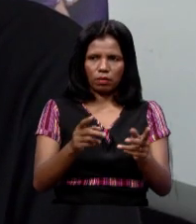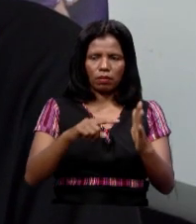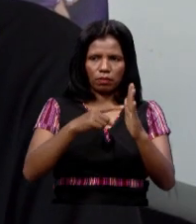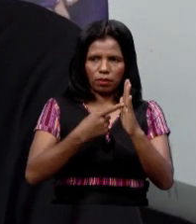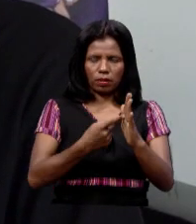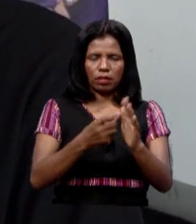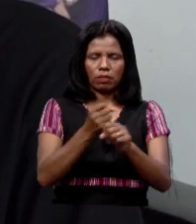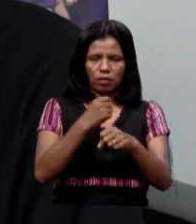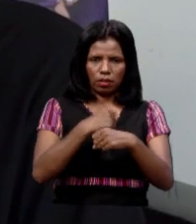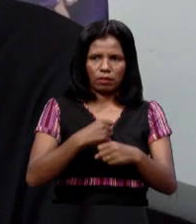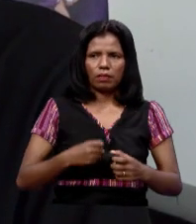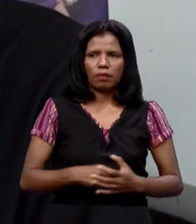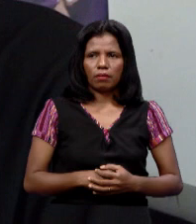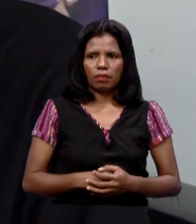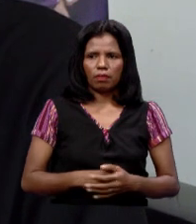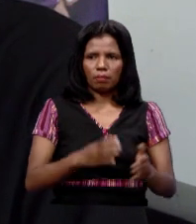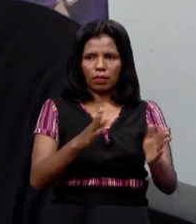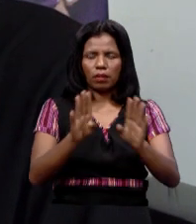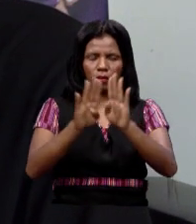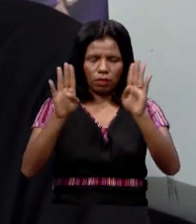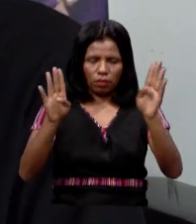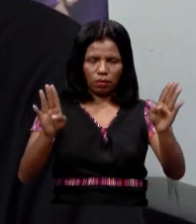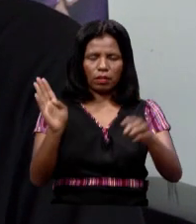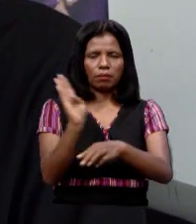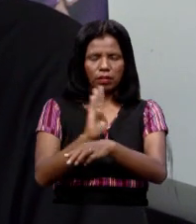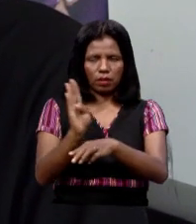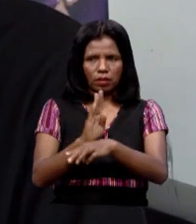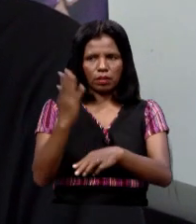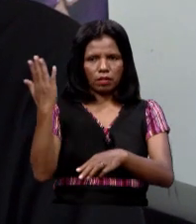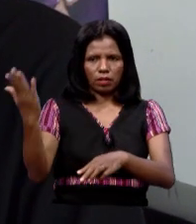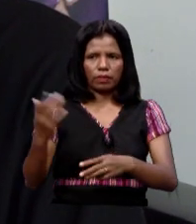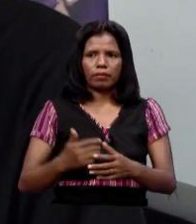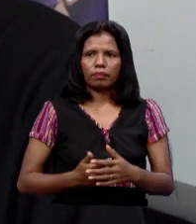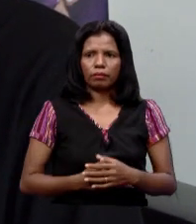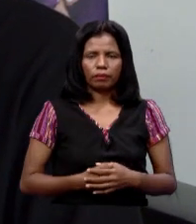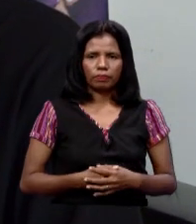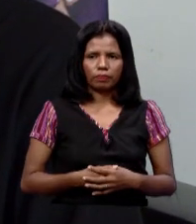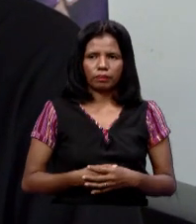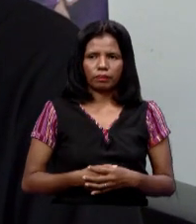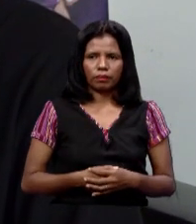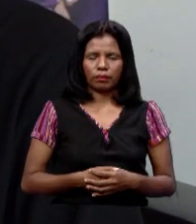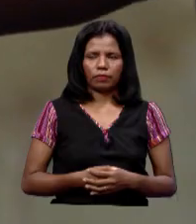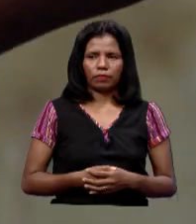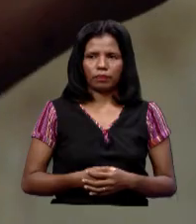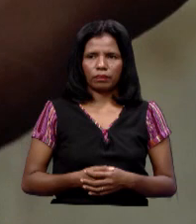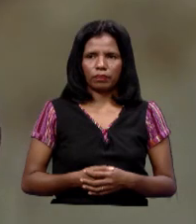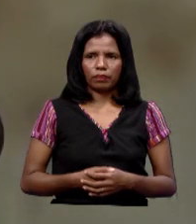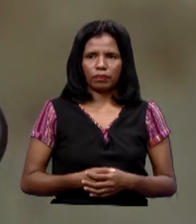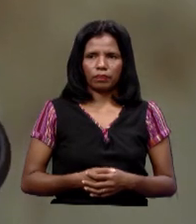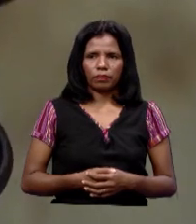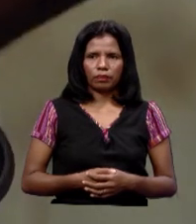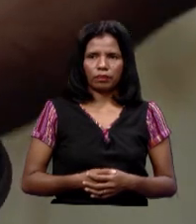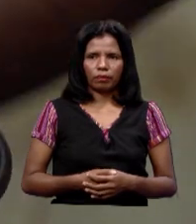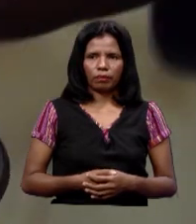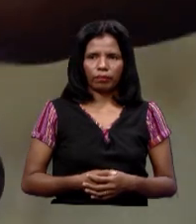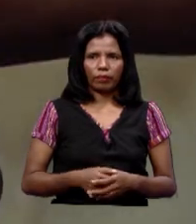fondasi. Saya punya plan untuk lo ke negosi nih bah ini studio bah digital painting yang art digital ini. Durante ne,